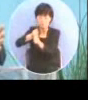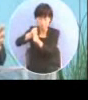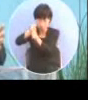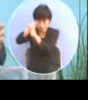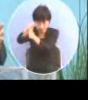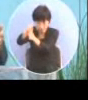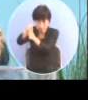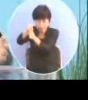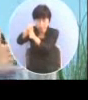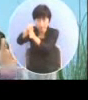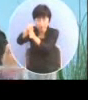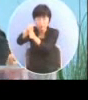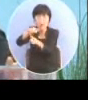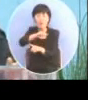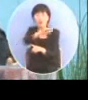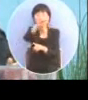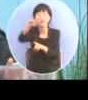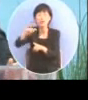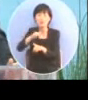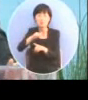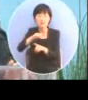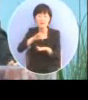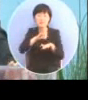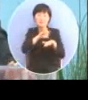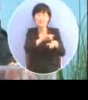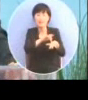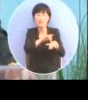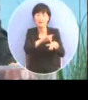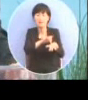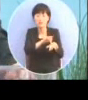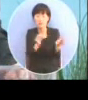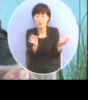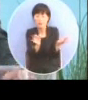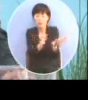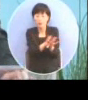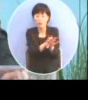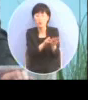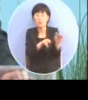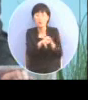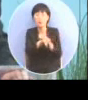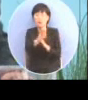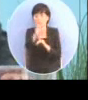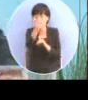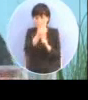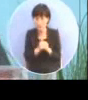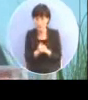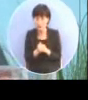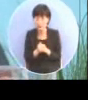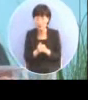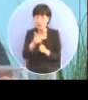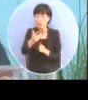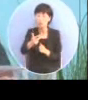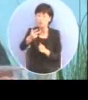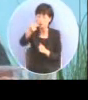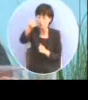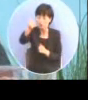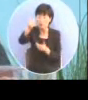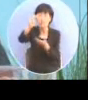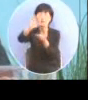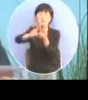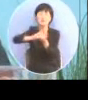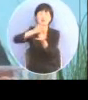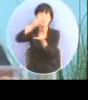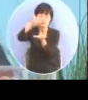Các bạn đừng để lừa dối. Tuy biết rõ về Đấng Christ thì mọi quyền phép bóng tối bị trói buộc trước mặt các bạn. Chúa là Đấng